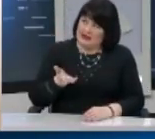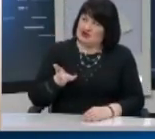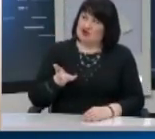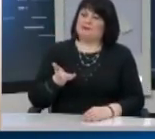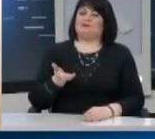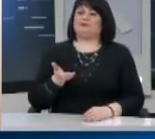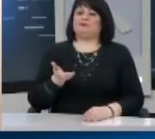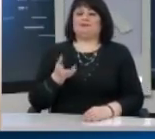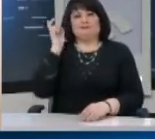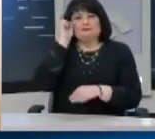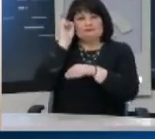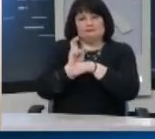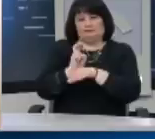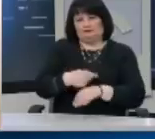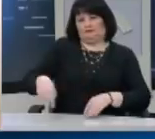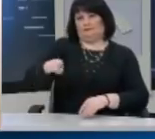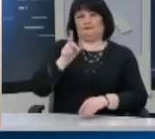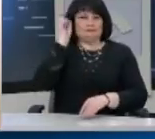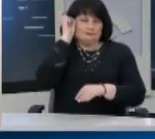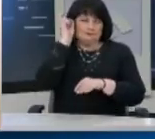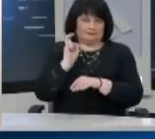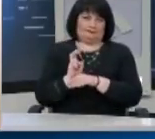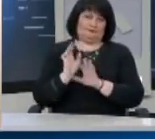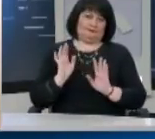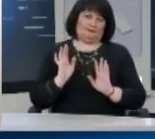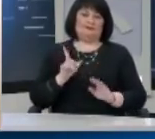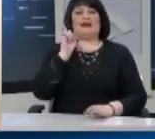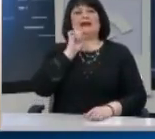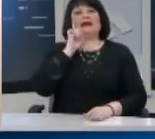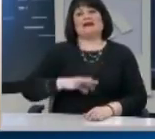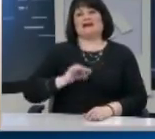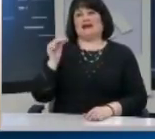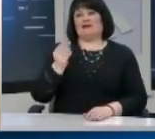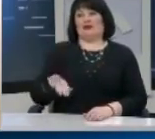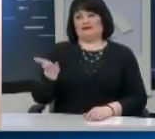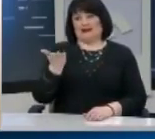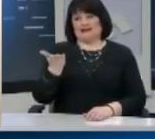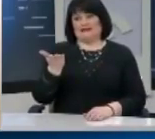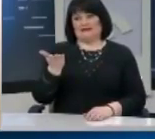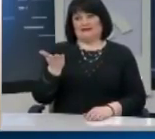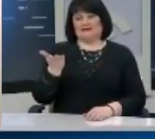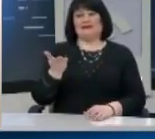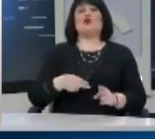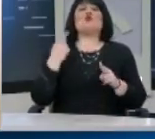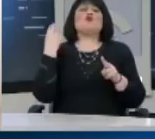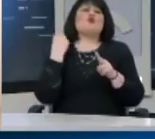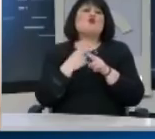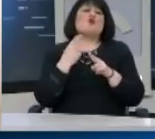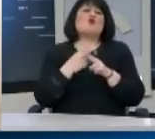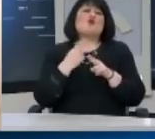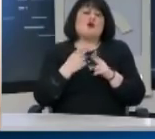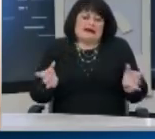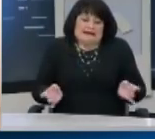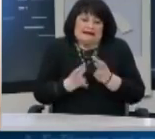αυτό θα πρέπει να το κρατήσουμε όλοι και όλες κυρίες και κύριοι συνάδελφοι είναι μία εξαιρετική